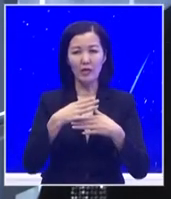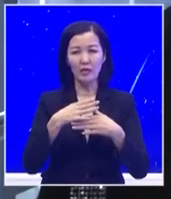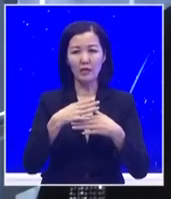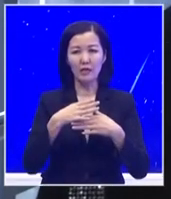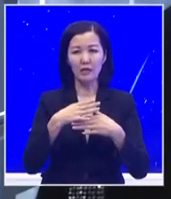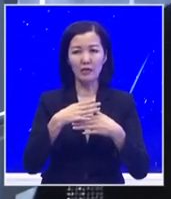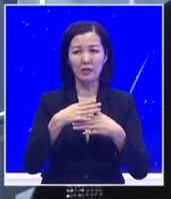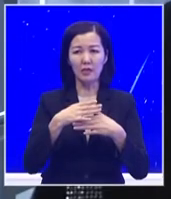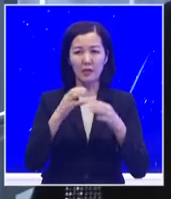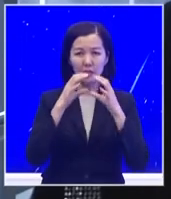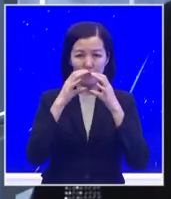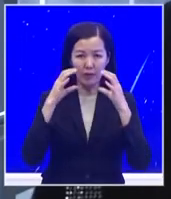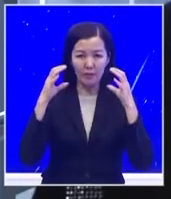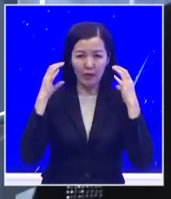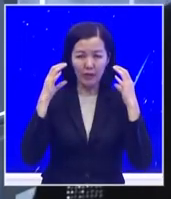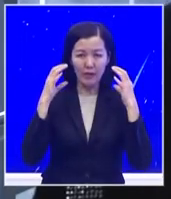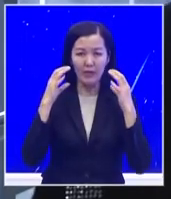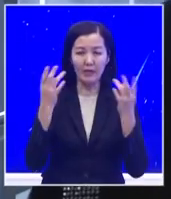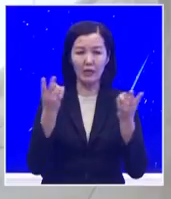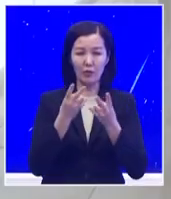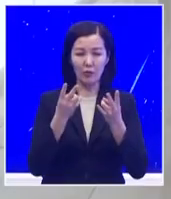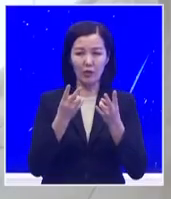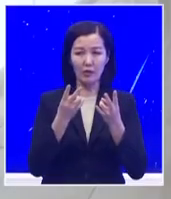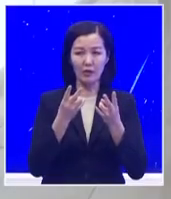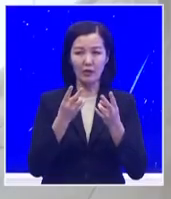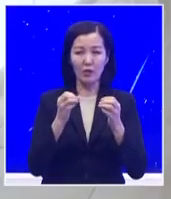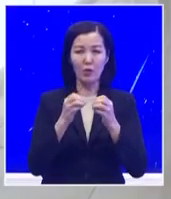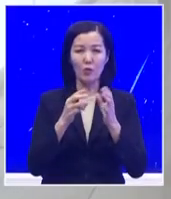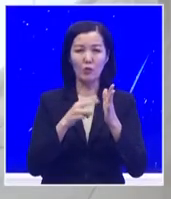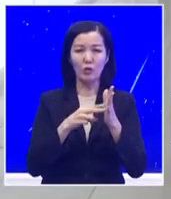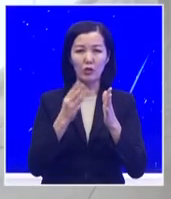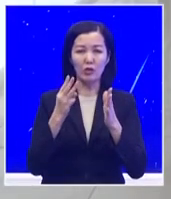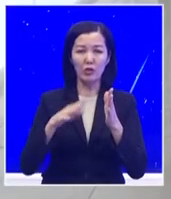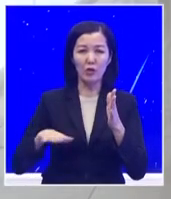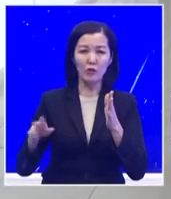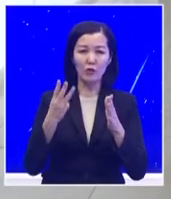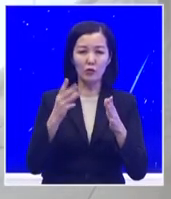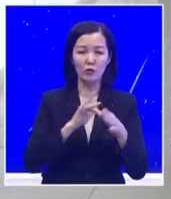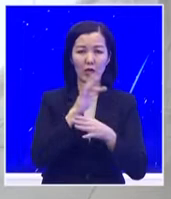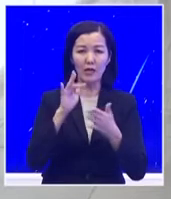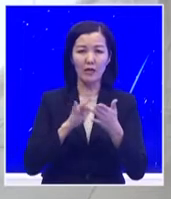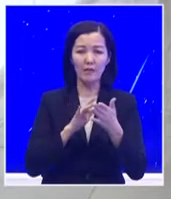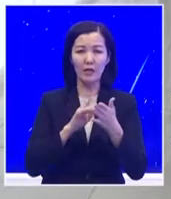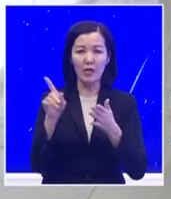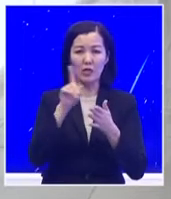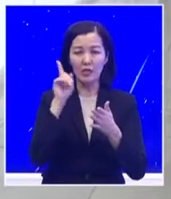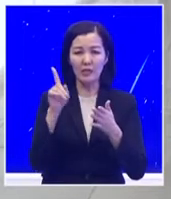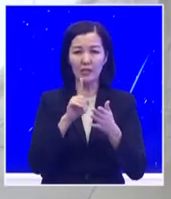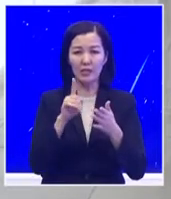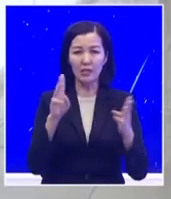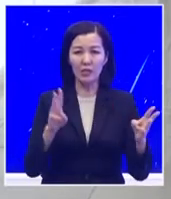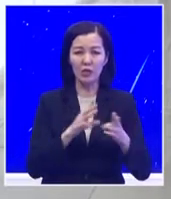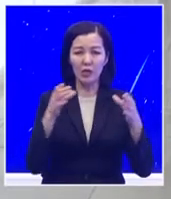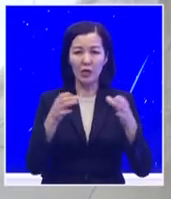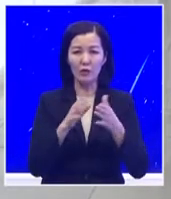денсаулығын сақтау үшін арнайы тұмшалар кию. 17 аудан 3 қалада жастар ресурстық орталығымен, еріктілермен және де